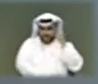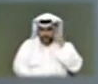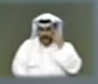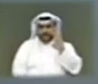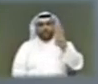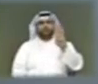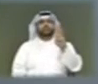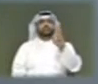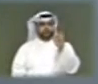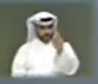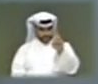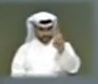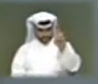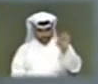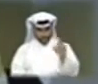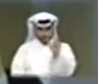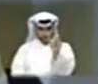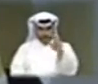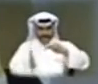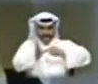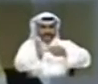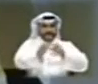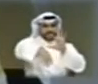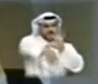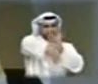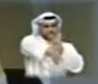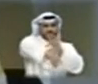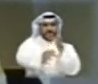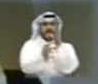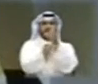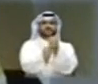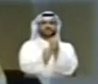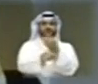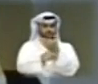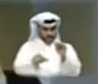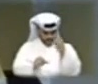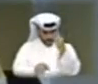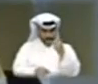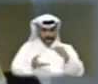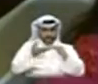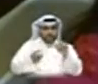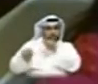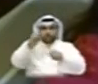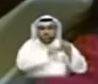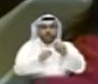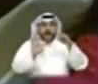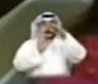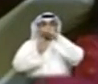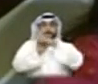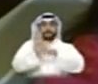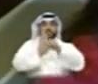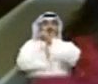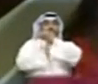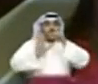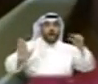جرعات عالية، وإبراز دور الطبيب في السيطرة على كميته لتفادي المضاعفات، مواضيع